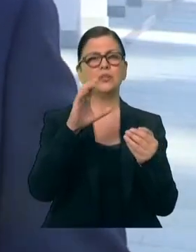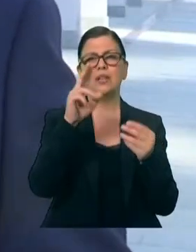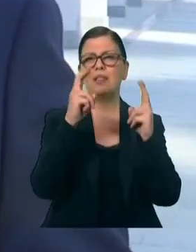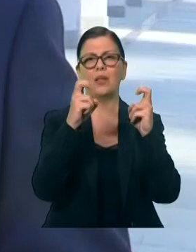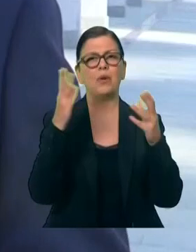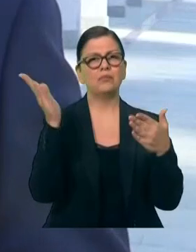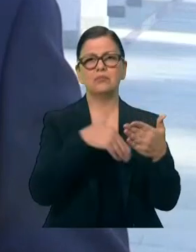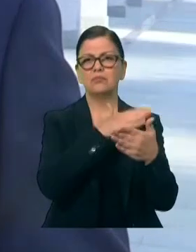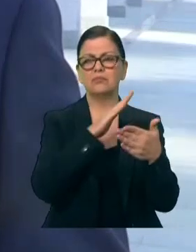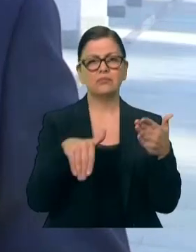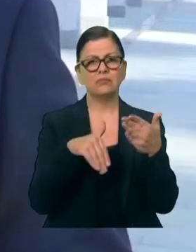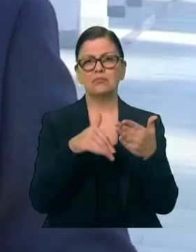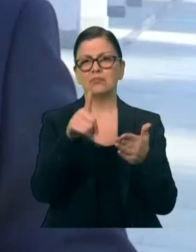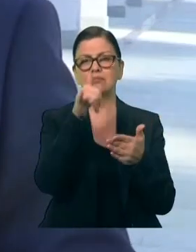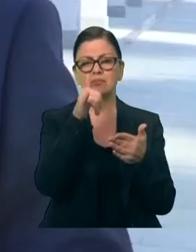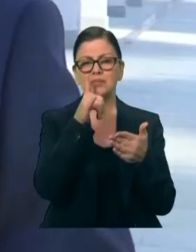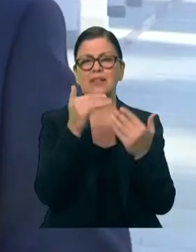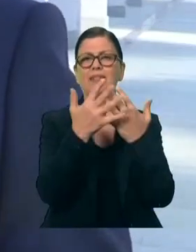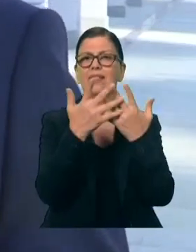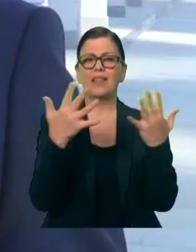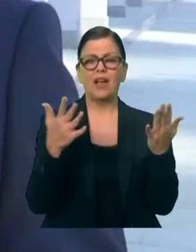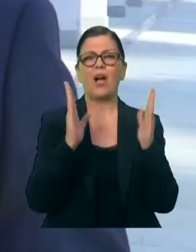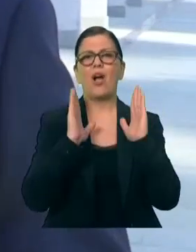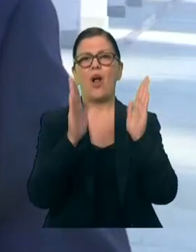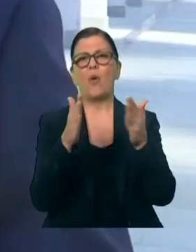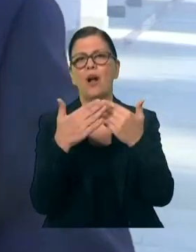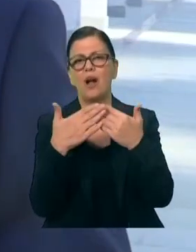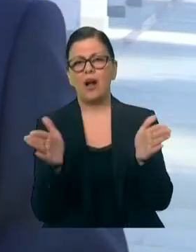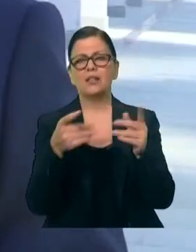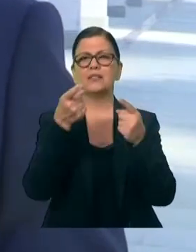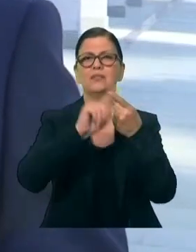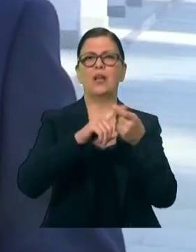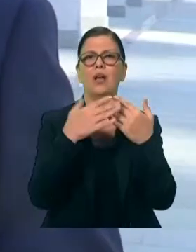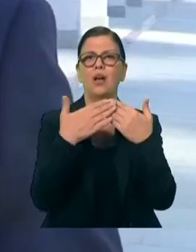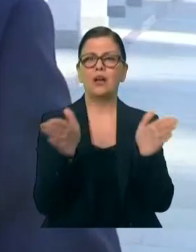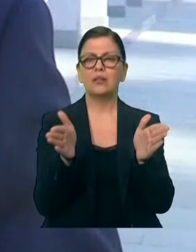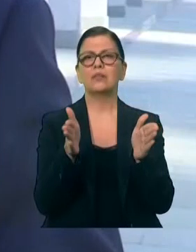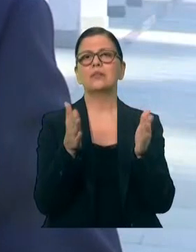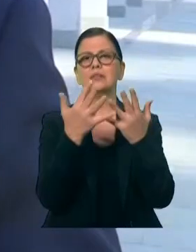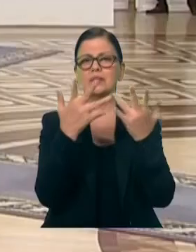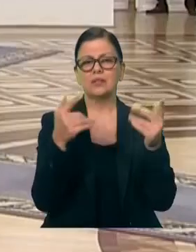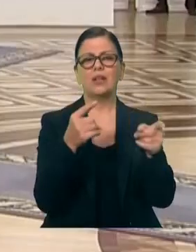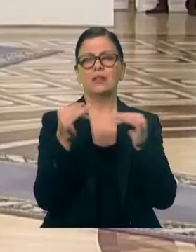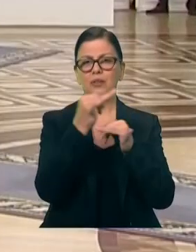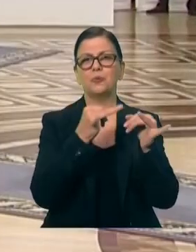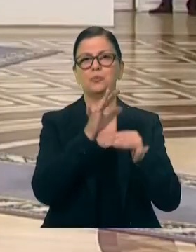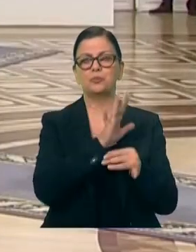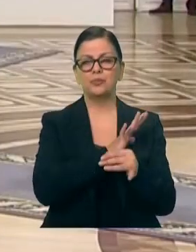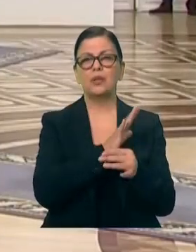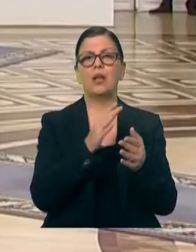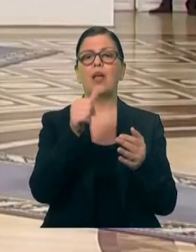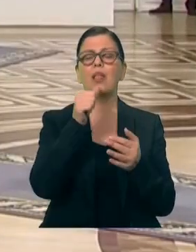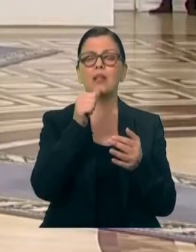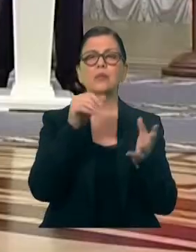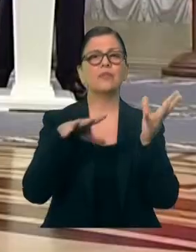və bir sıra humanitar məsələlər, dəhlizlərin açılması, kommunikasiyaların açılması məsələsi də var. Siyasi şərhçilər